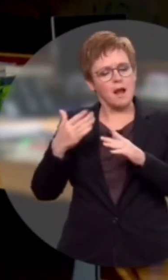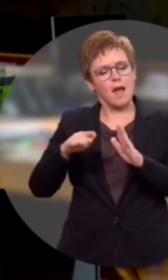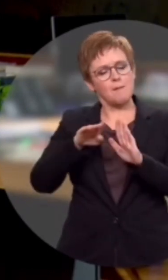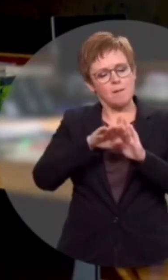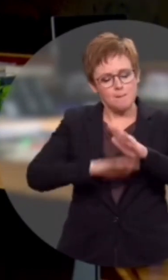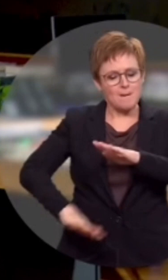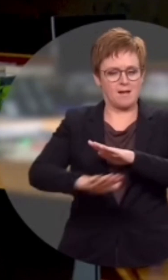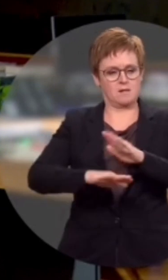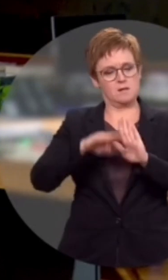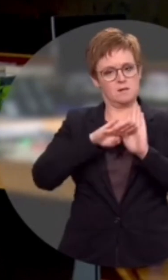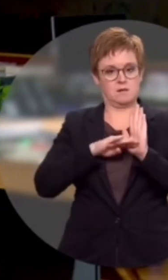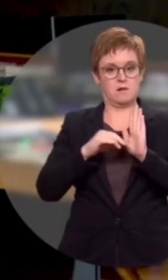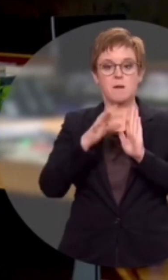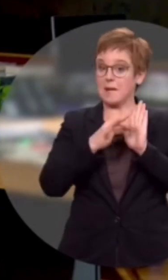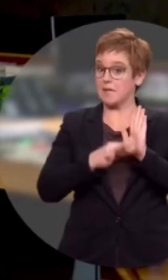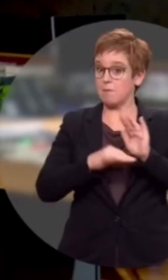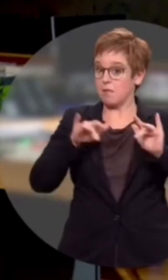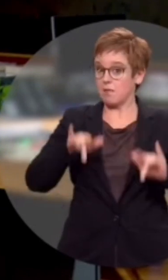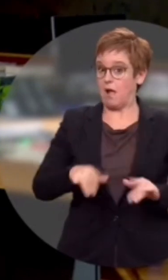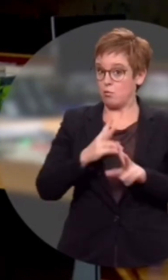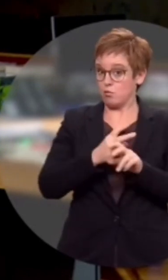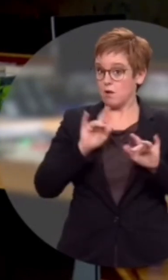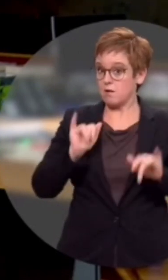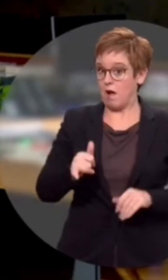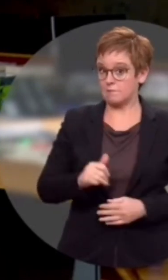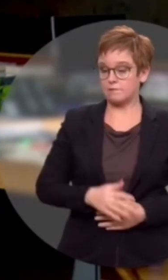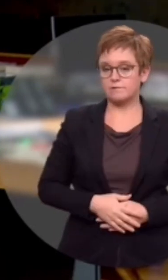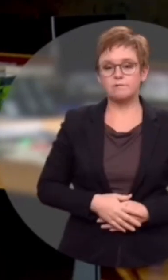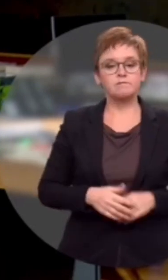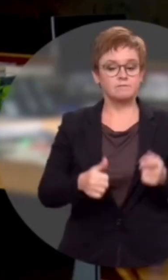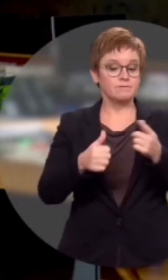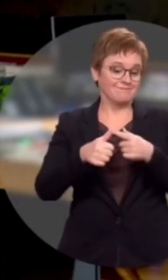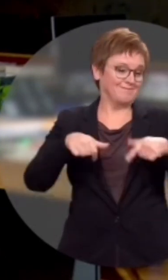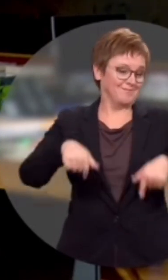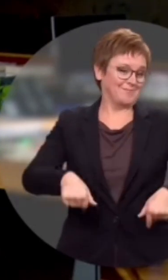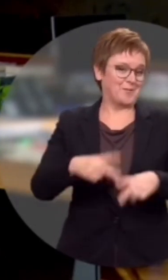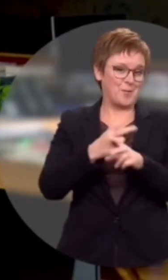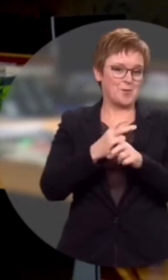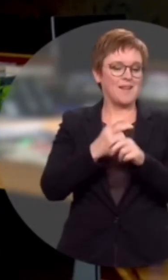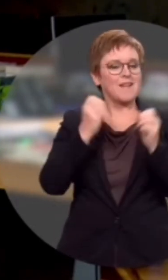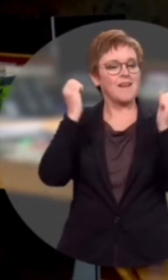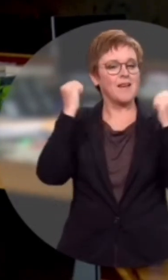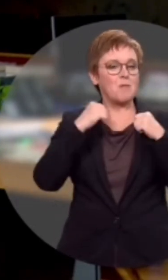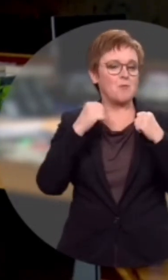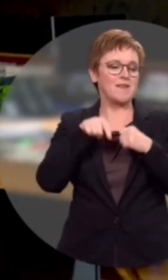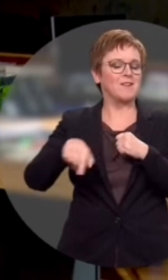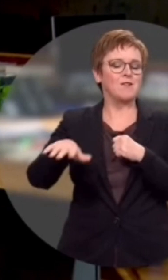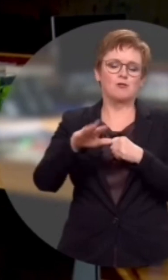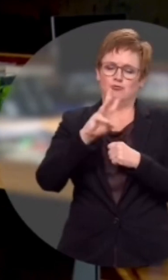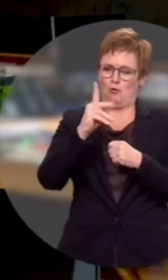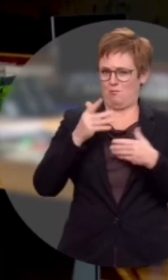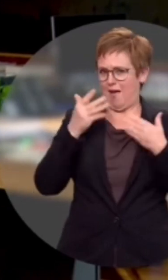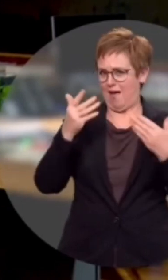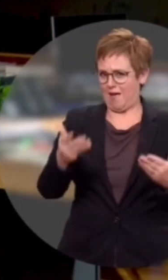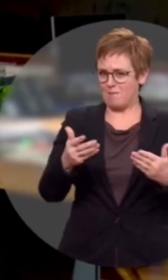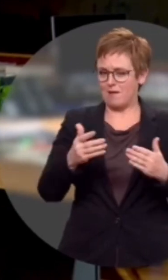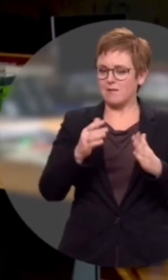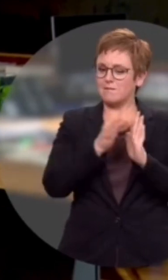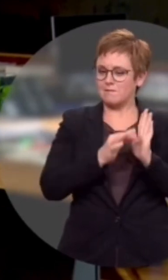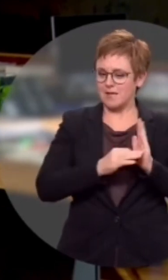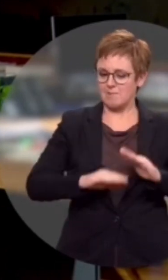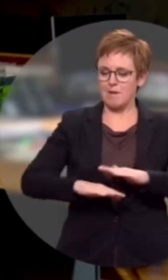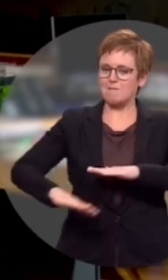Und diese Prinzipien haben wir, Gott sei Dank. Unsere wunderschöne Heimat, die Republik Österreich, ist auf ihnen